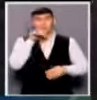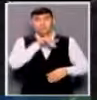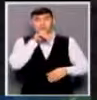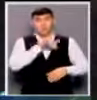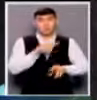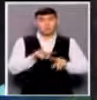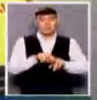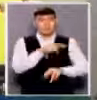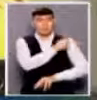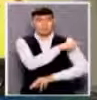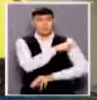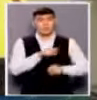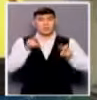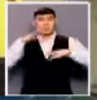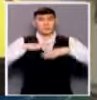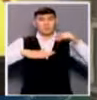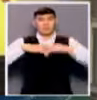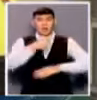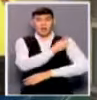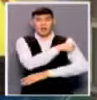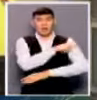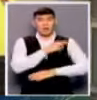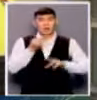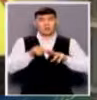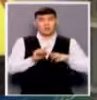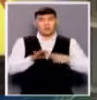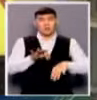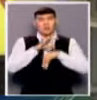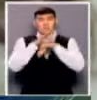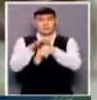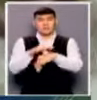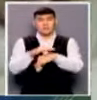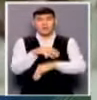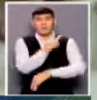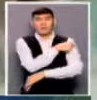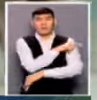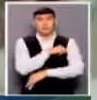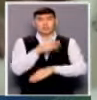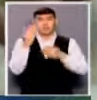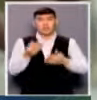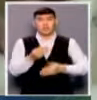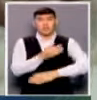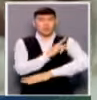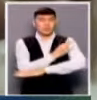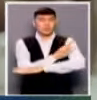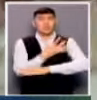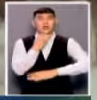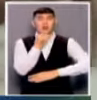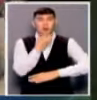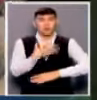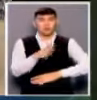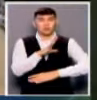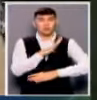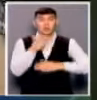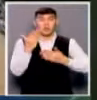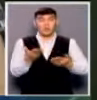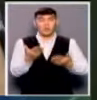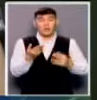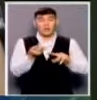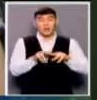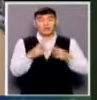как специалисты доставили мать и ребенка в областной перинатальный центр, врачи оценили их состояние как удовлетворительное. Кстати,